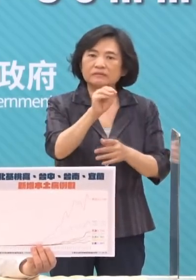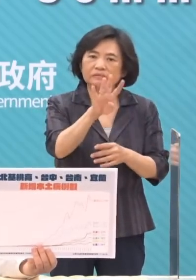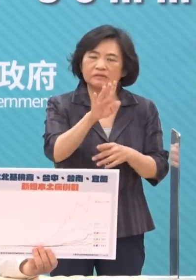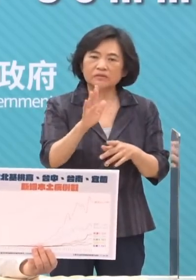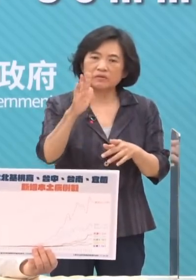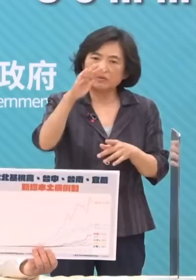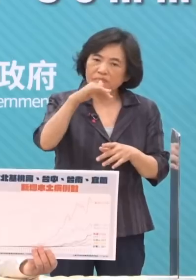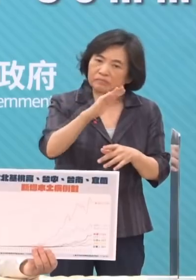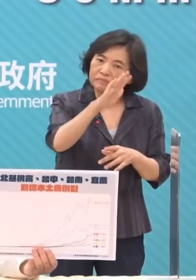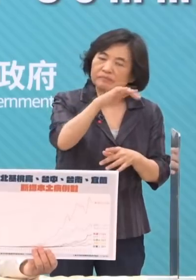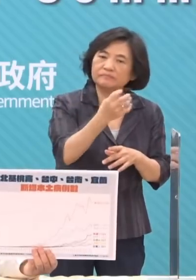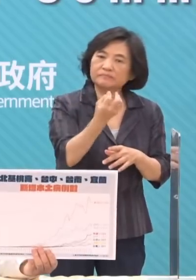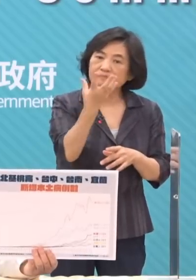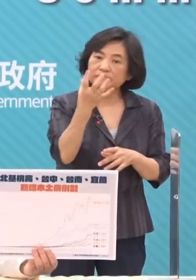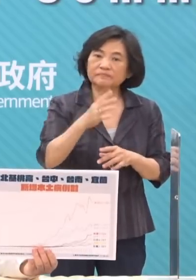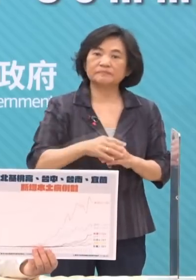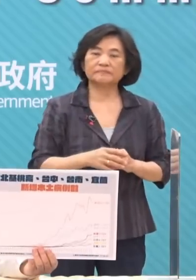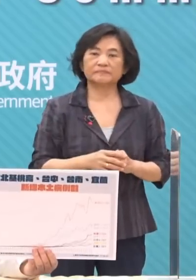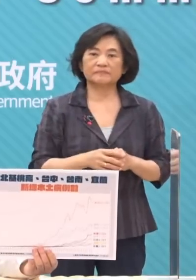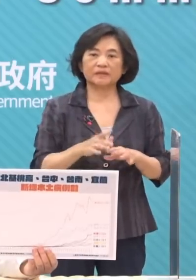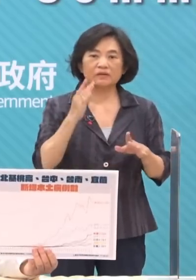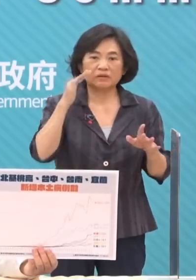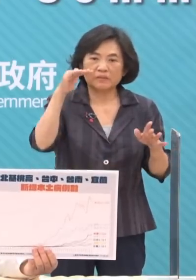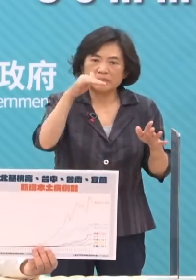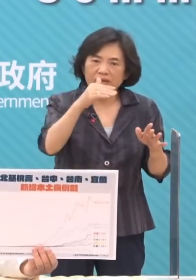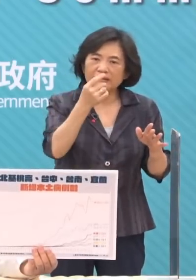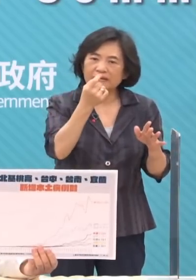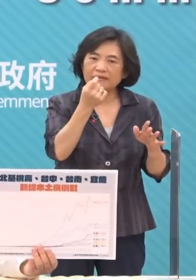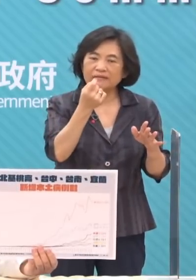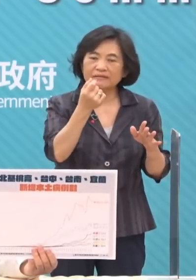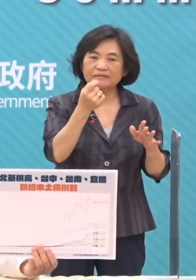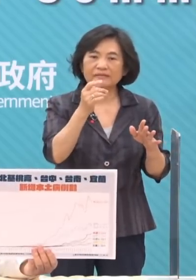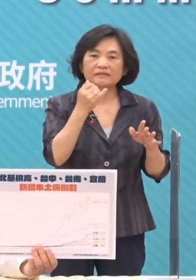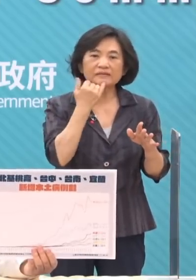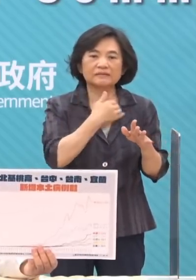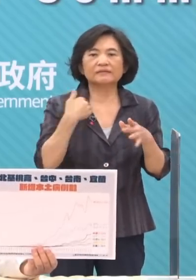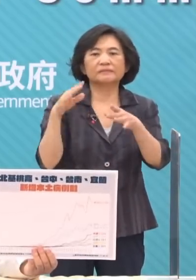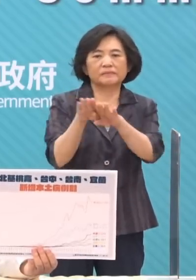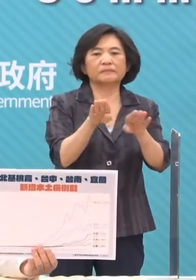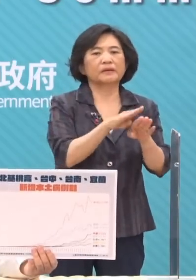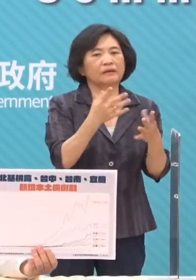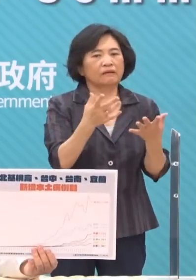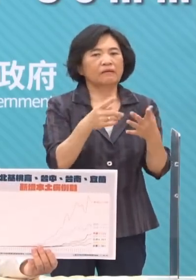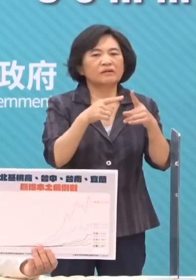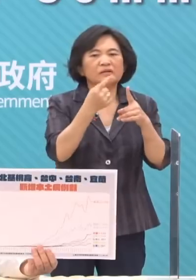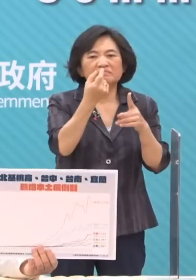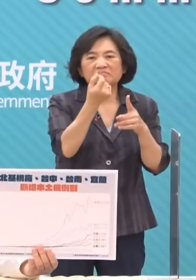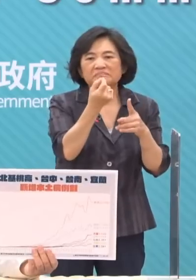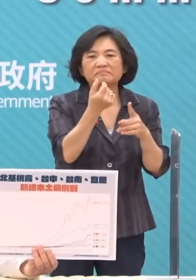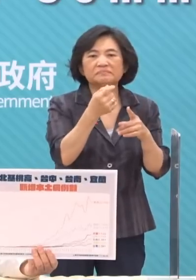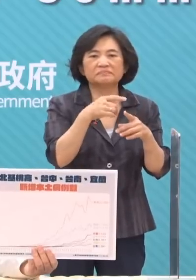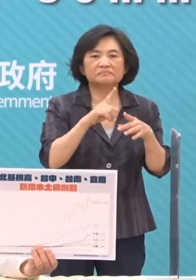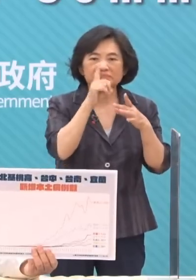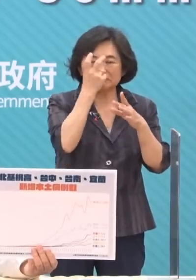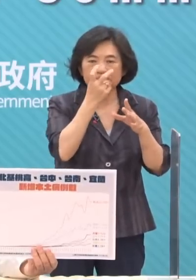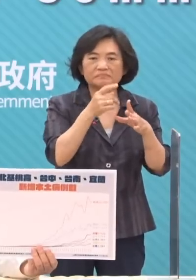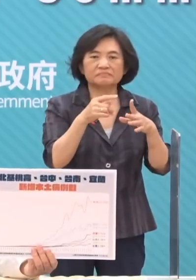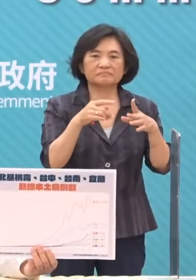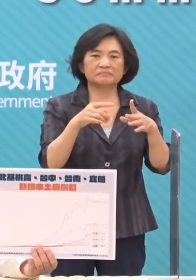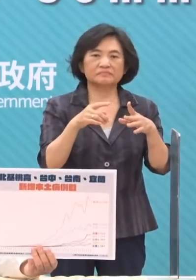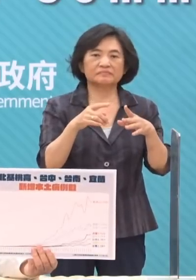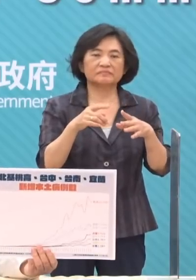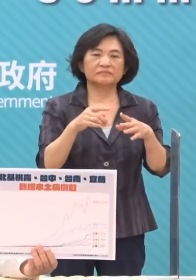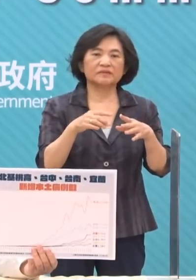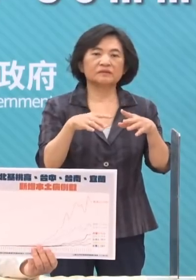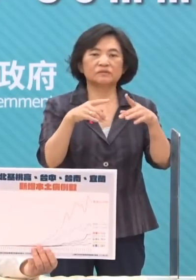点，有时候低一点。那低一点其实也不是说低一点，通常是假日的效果了。六日因为这个医疗量